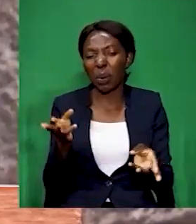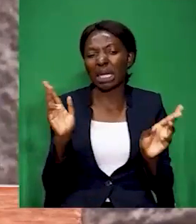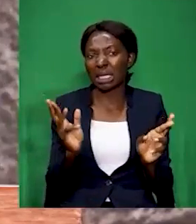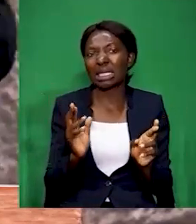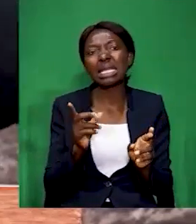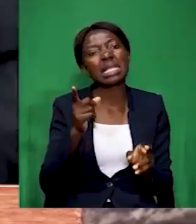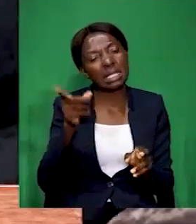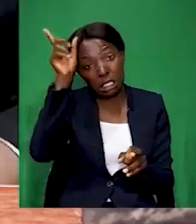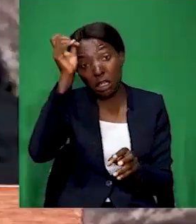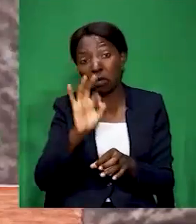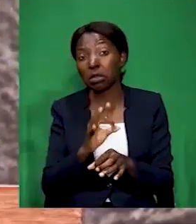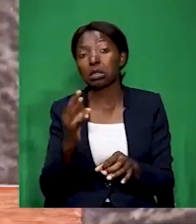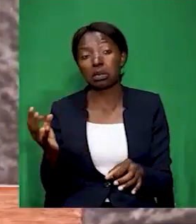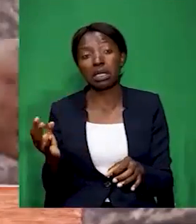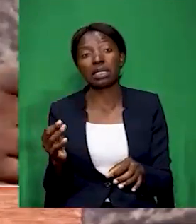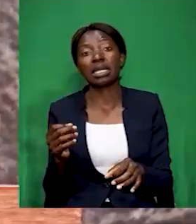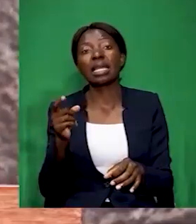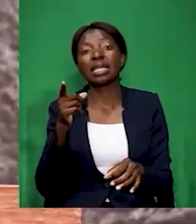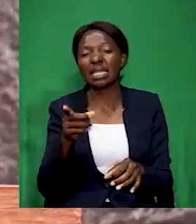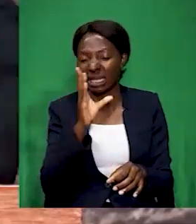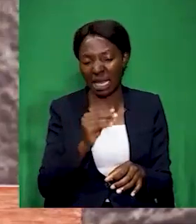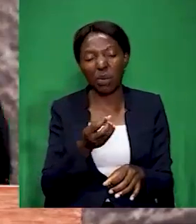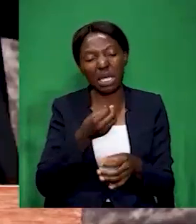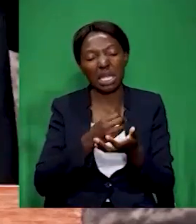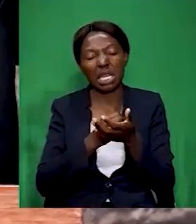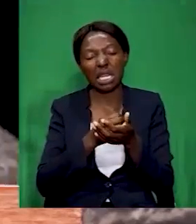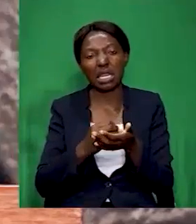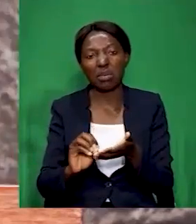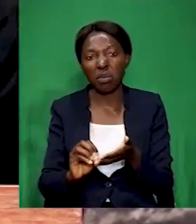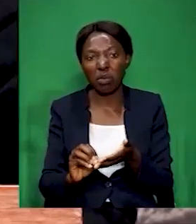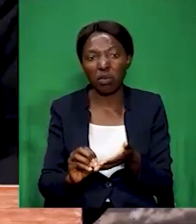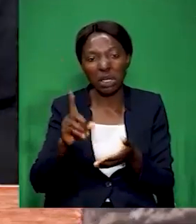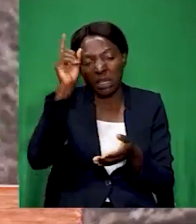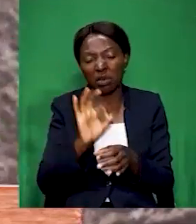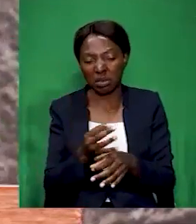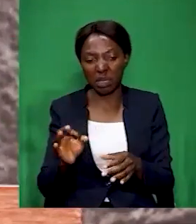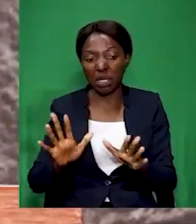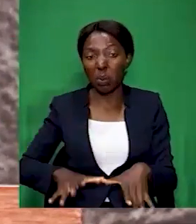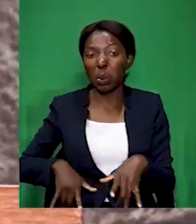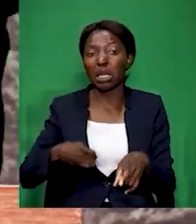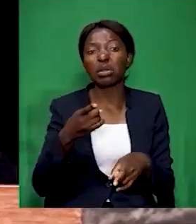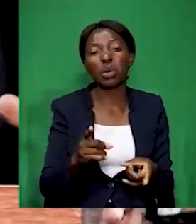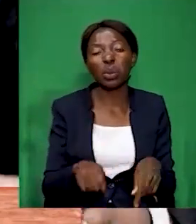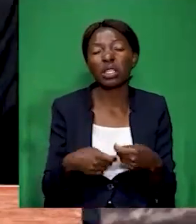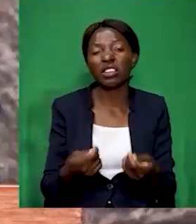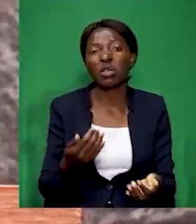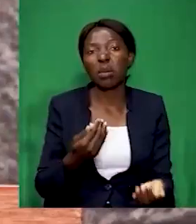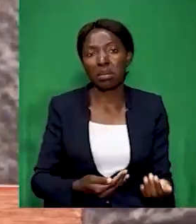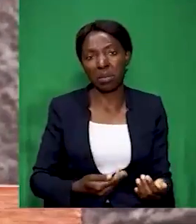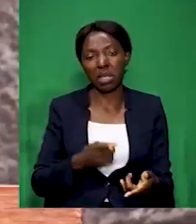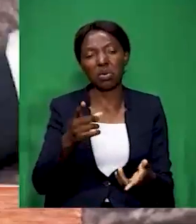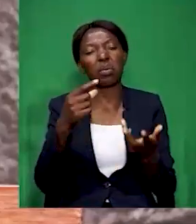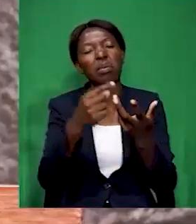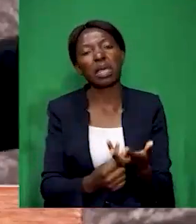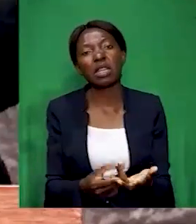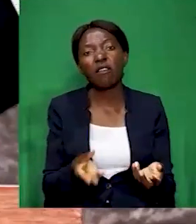mweyai vhangeri iri rekungoti tinobvisa mweya itsvina tinokupa mwana tinokuporesa tinokupa muchato unowana